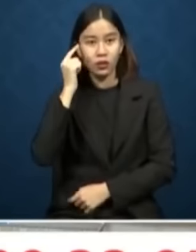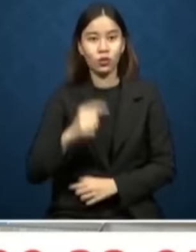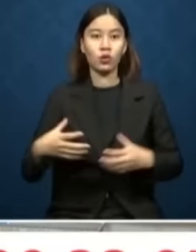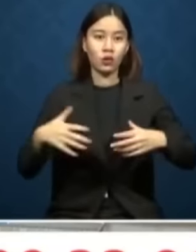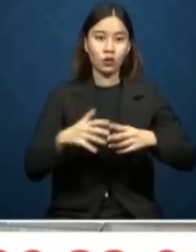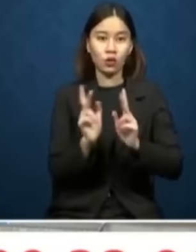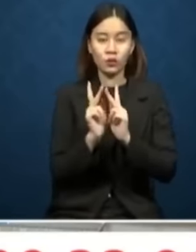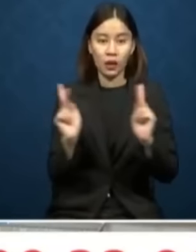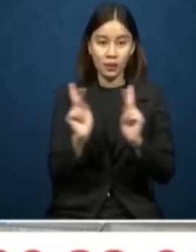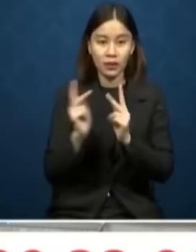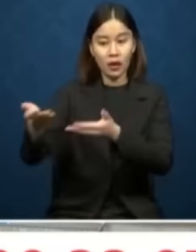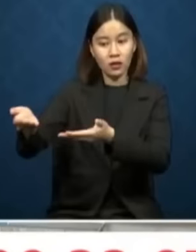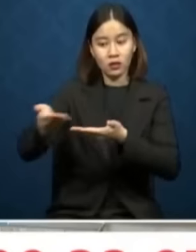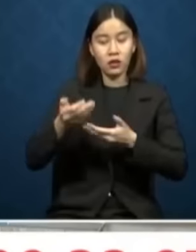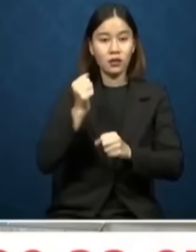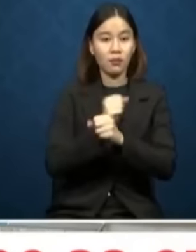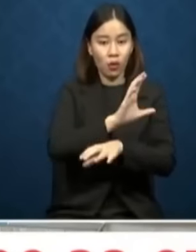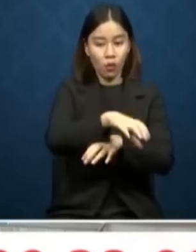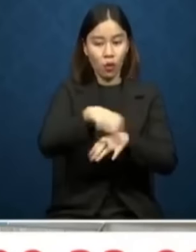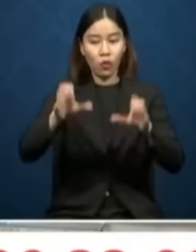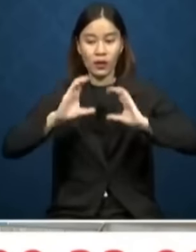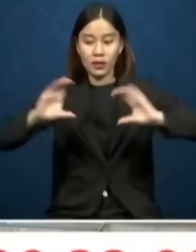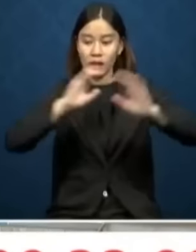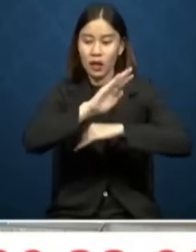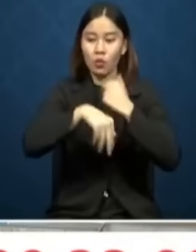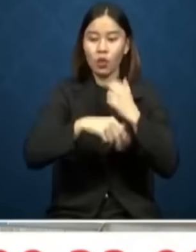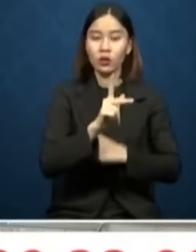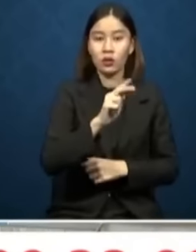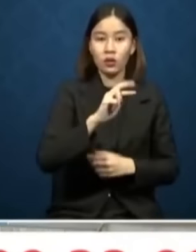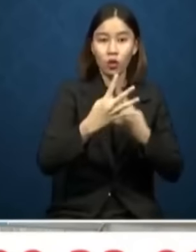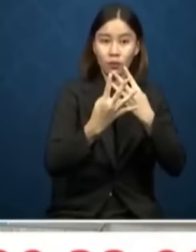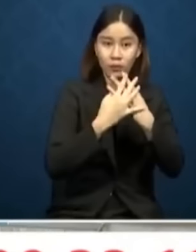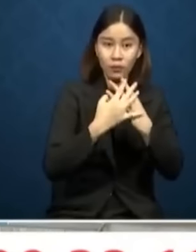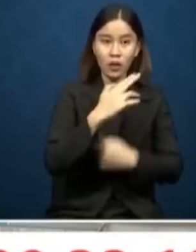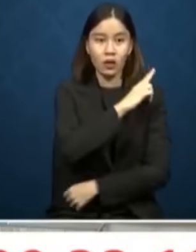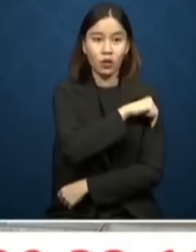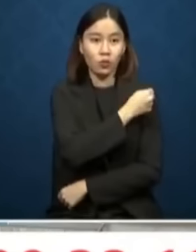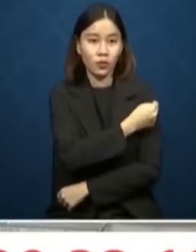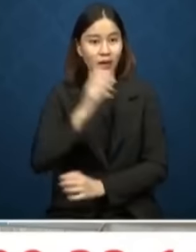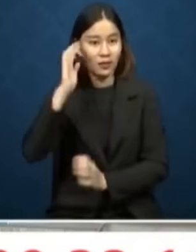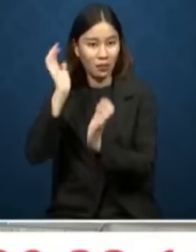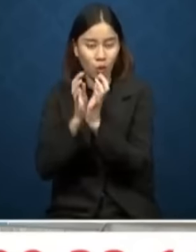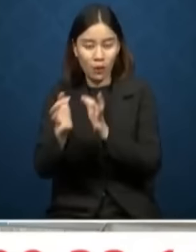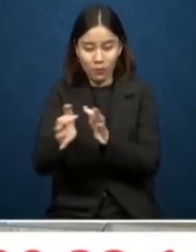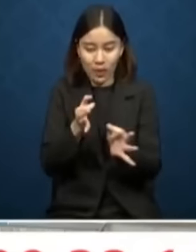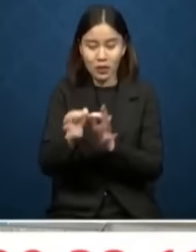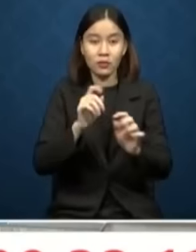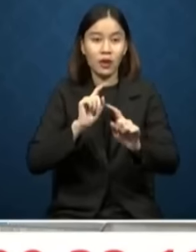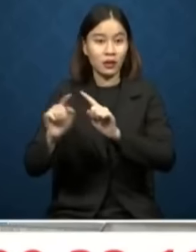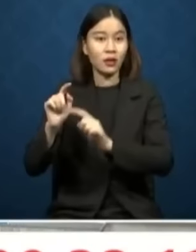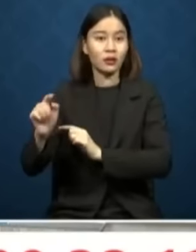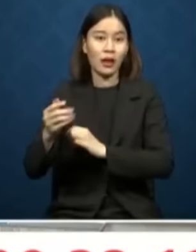รรมธิการได้เชิญหน่วยราชการทั้งหมดไม่ว่าจะกรมราชทัณฑ์โรงพยาบาลตำรวจมาชี้แจงตลอดเวลา